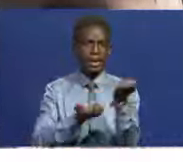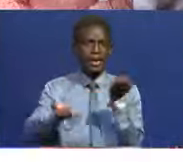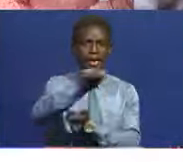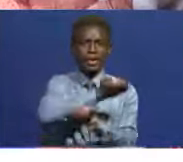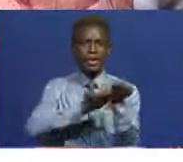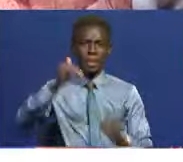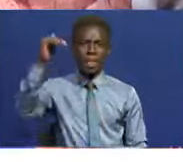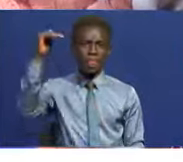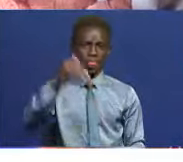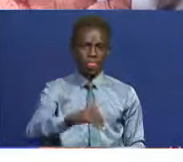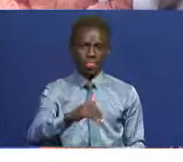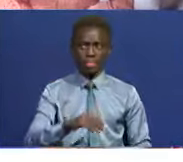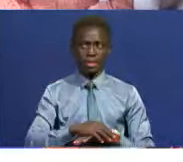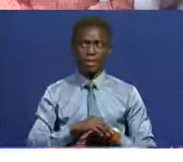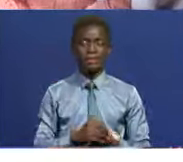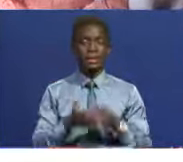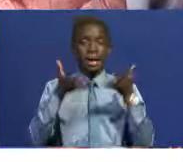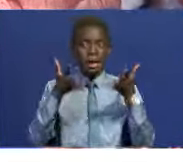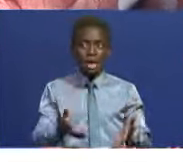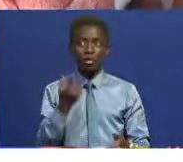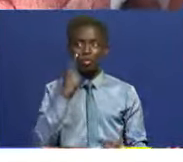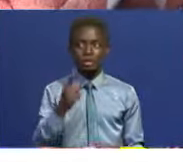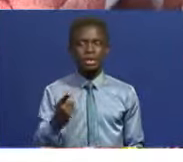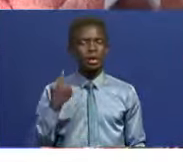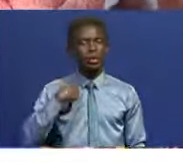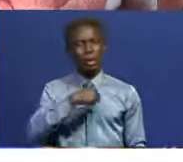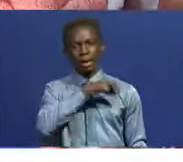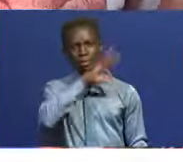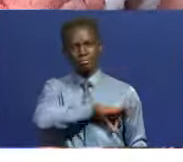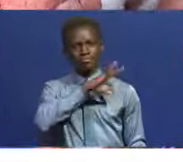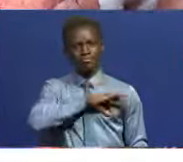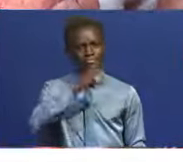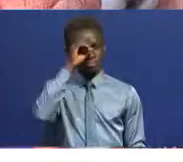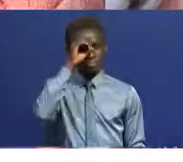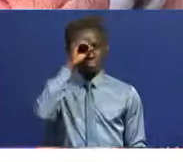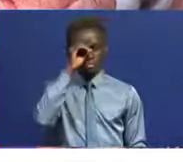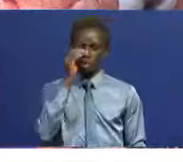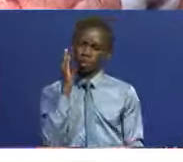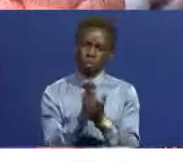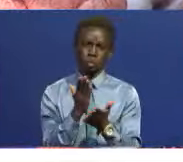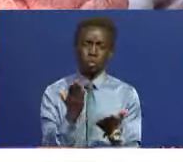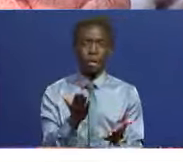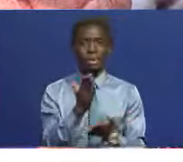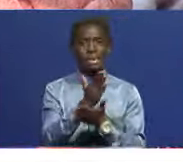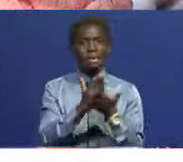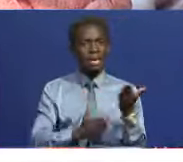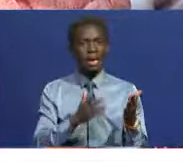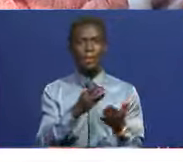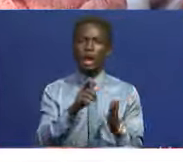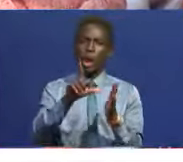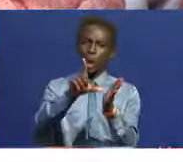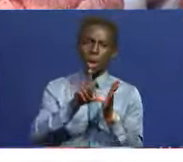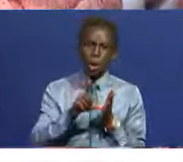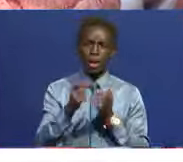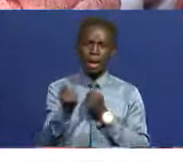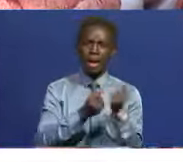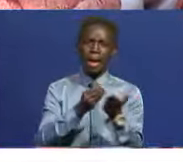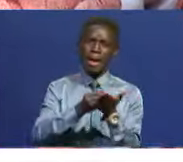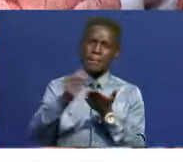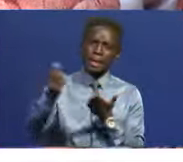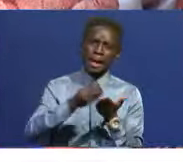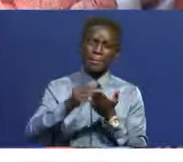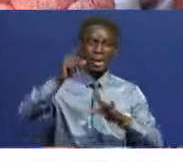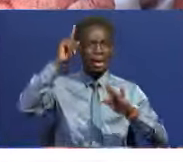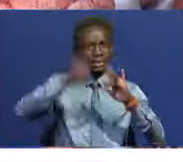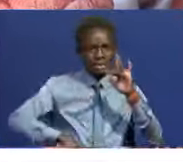chini. Tumekuwa tukienda hasara kabisa, wengi wetu hawawezi hata kulipa loan, magari zetu ziko kwa finance, na unapata